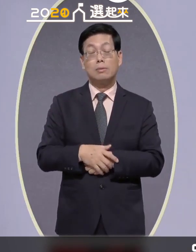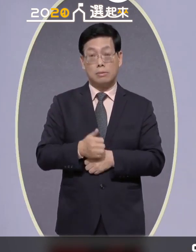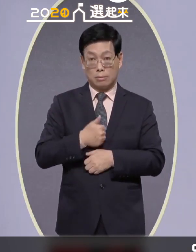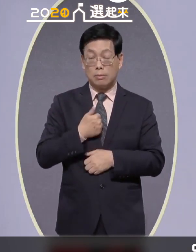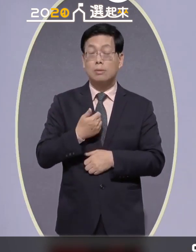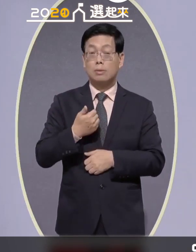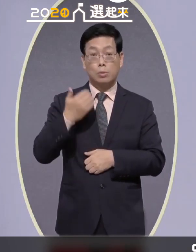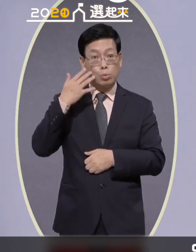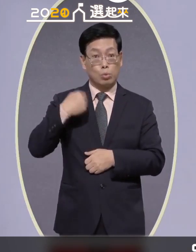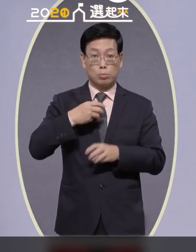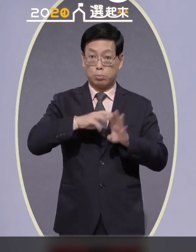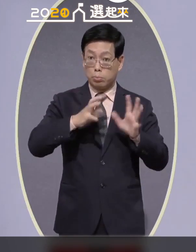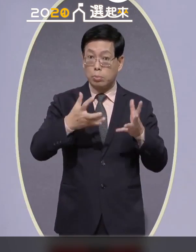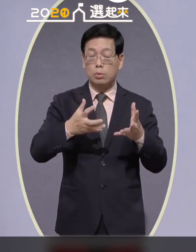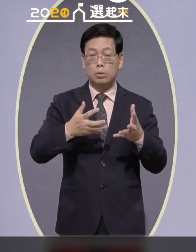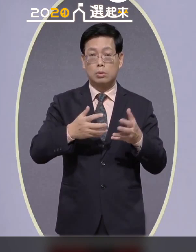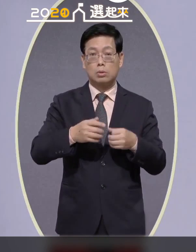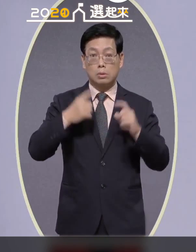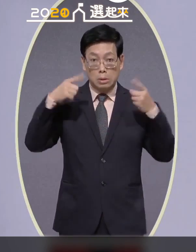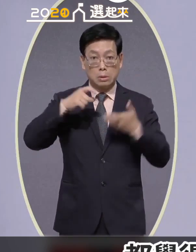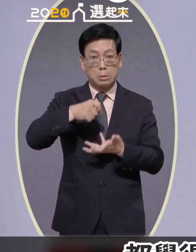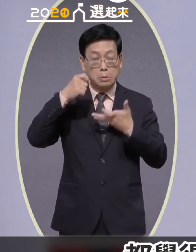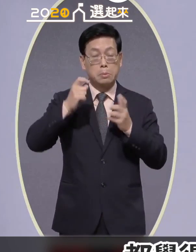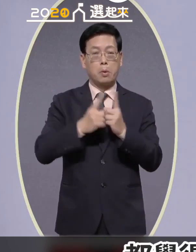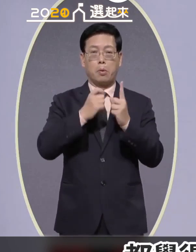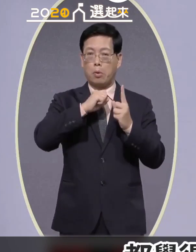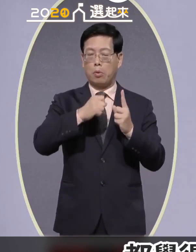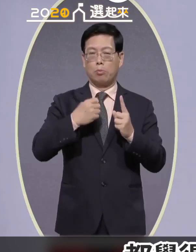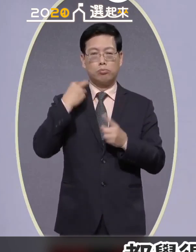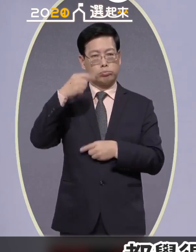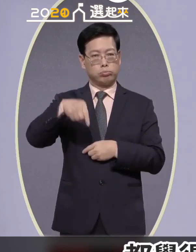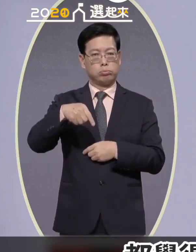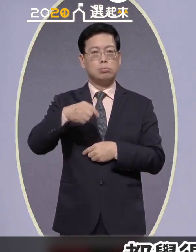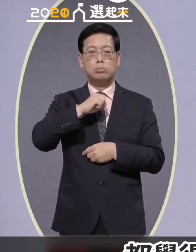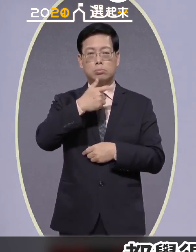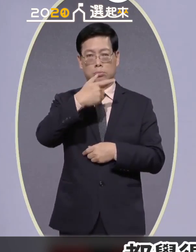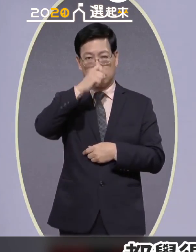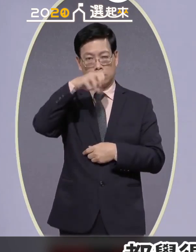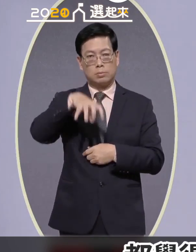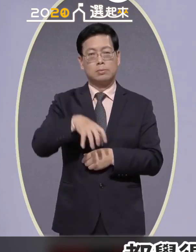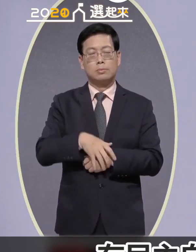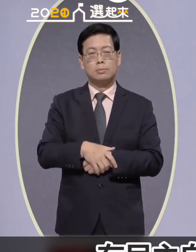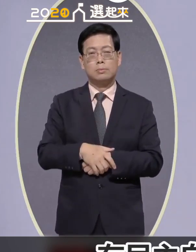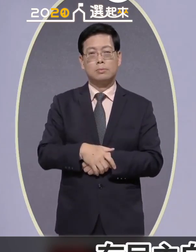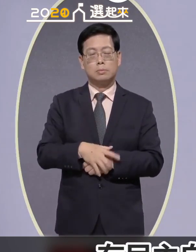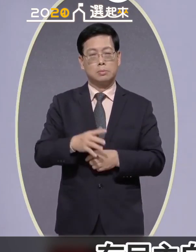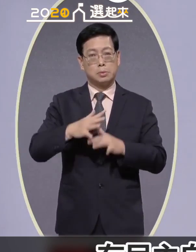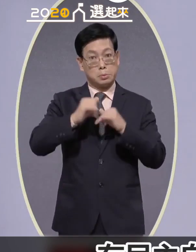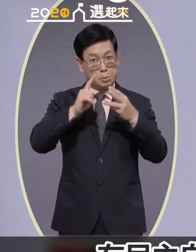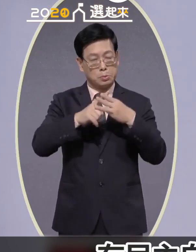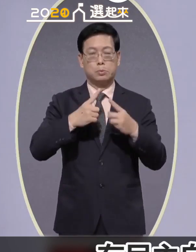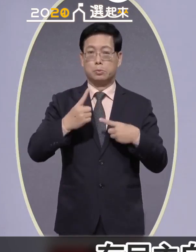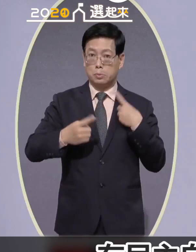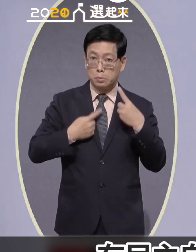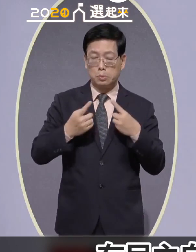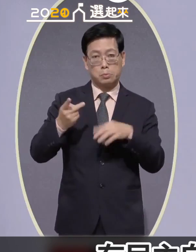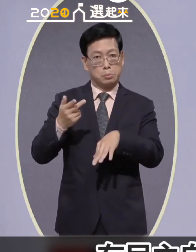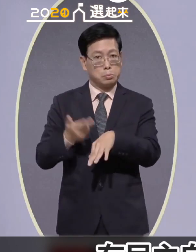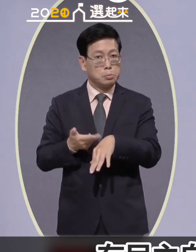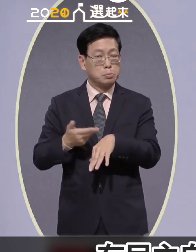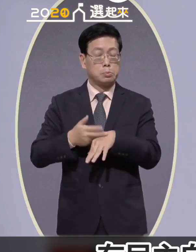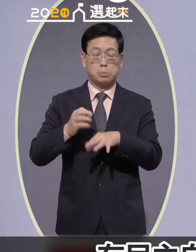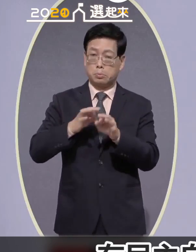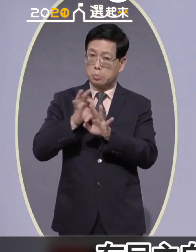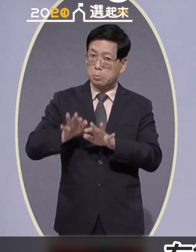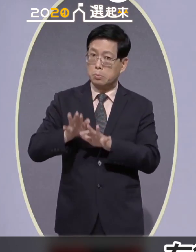们只要出国，大家讲到台湾都觉得台湾是一个很好的地方，有民主自由，有科技，有